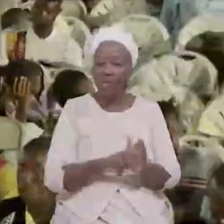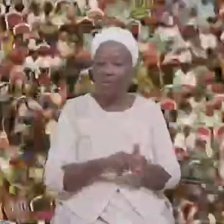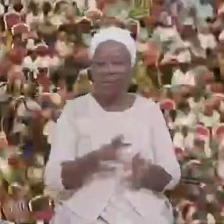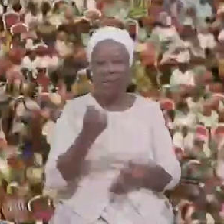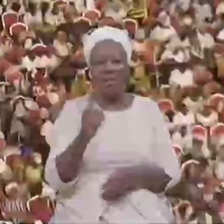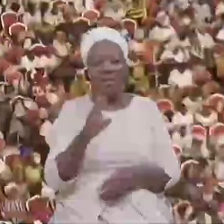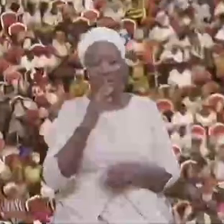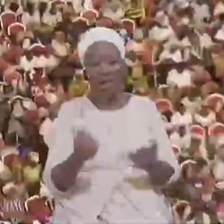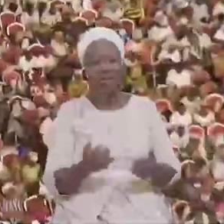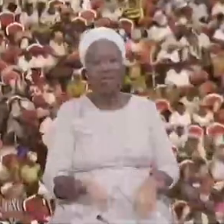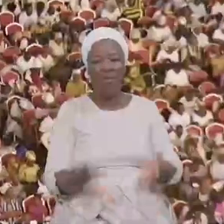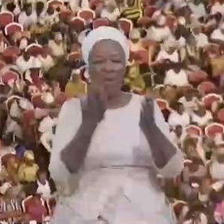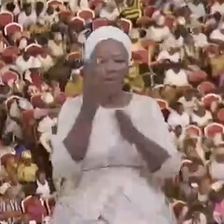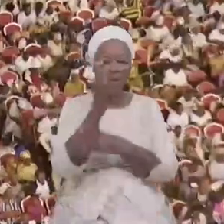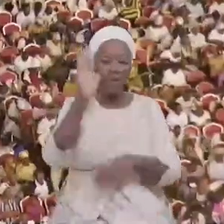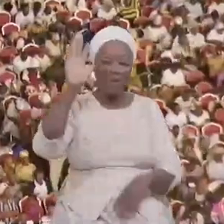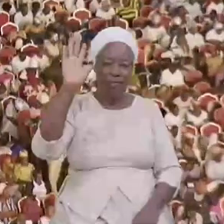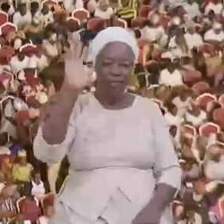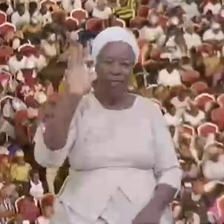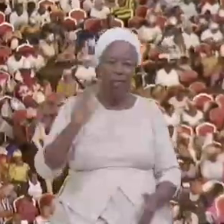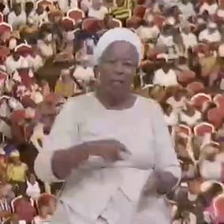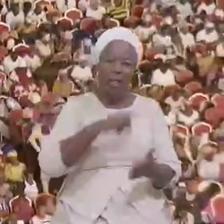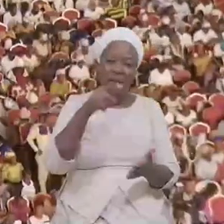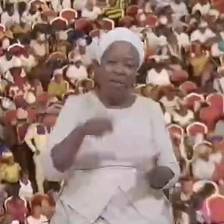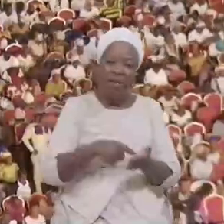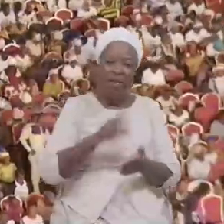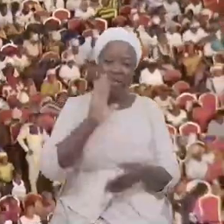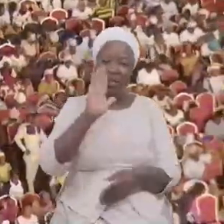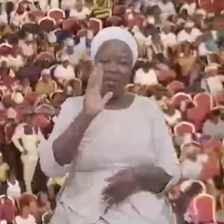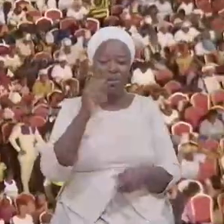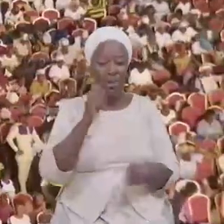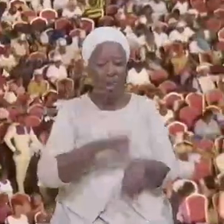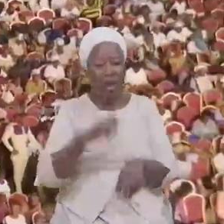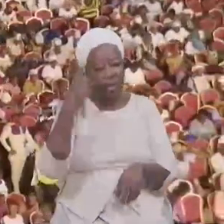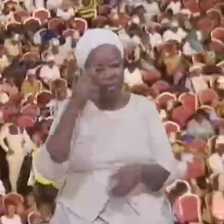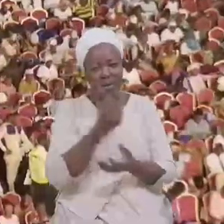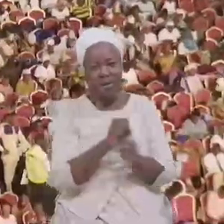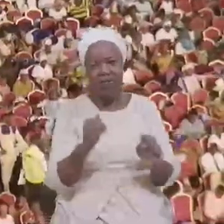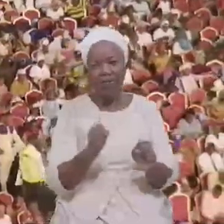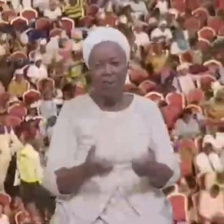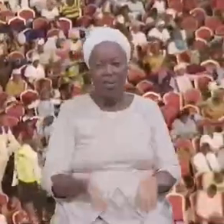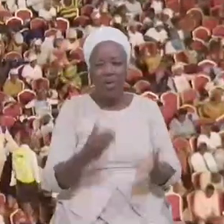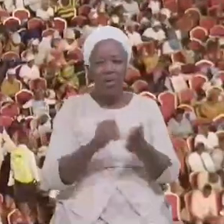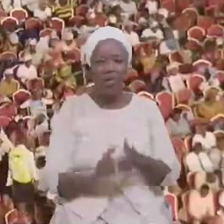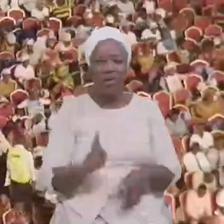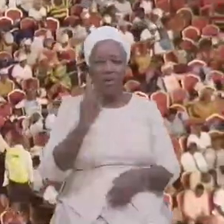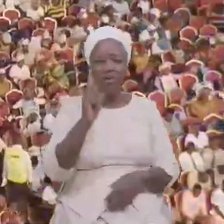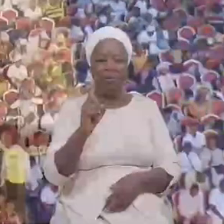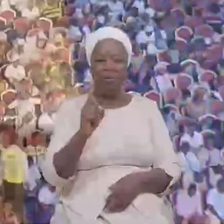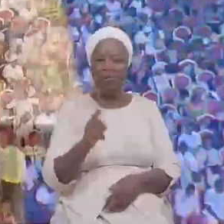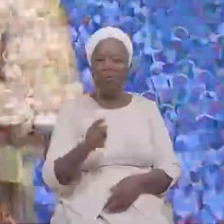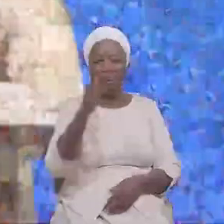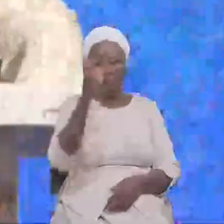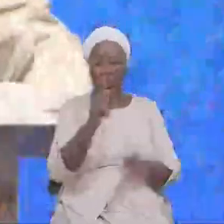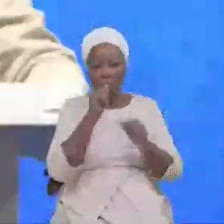cette main. Voici ton jour du salut. Lève cette main, lève ta main. Que Dieu te bénisse, que Dieu